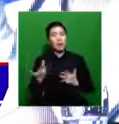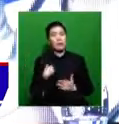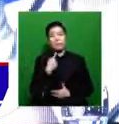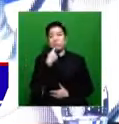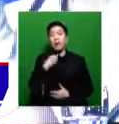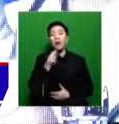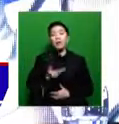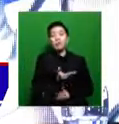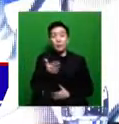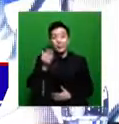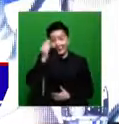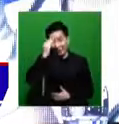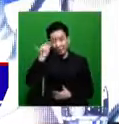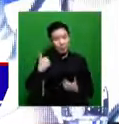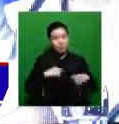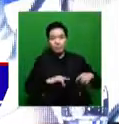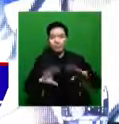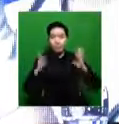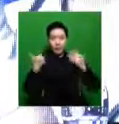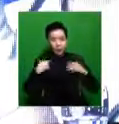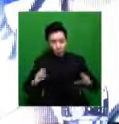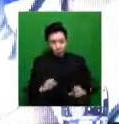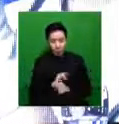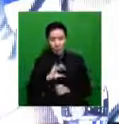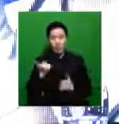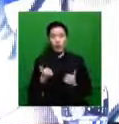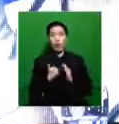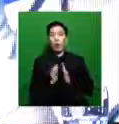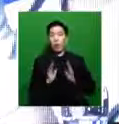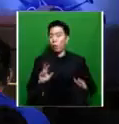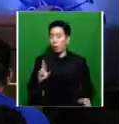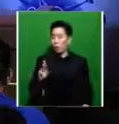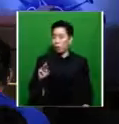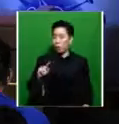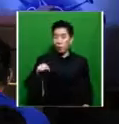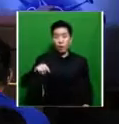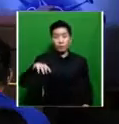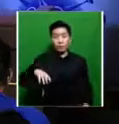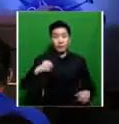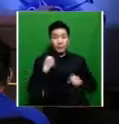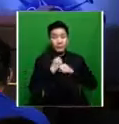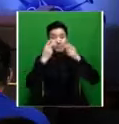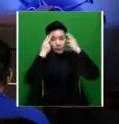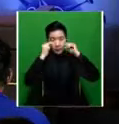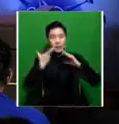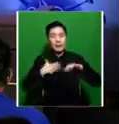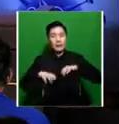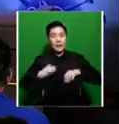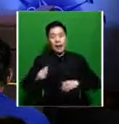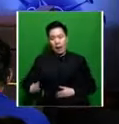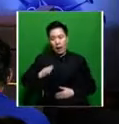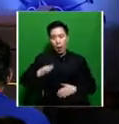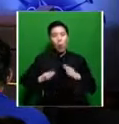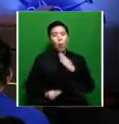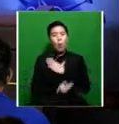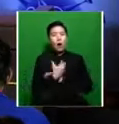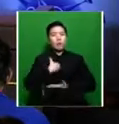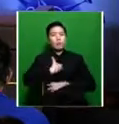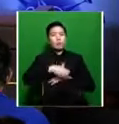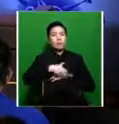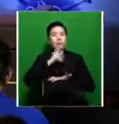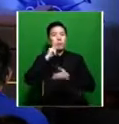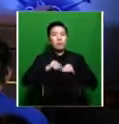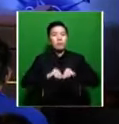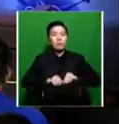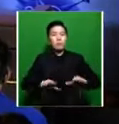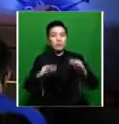บเรียนให้ทุกท่านได้ทราบมาแต่เพียงเท่านี้ขอขอบพระคุณท่านรัฐมนตรีประจำสำนักนายกรัฐมนตรีที่ได้จัดให้ผมมีโอกาสมาแถลงข่า